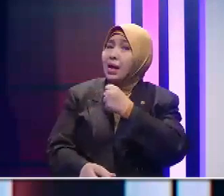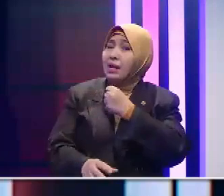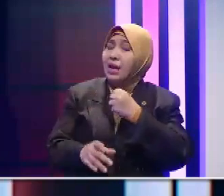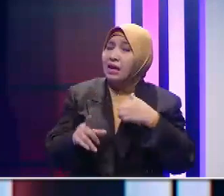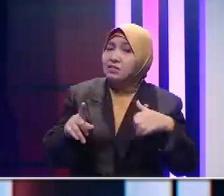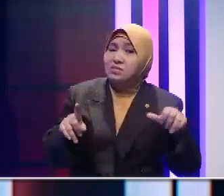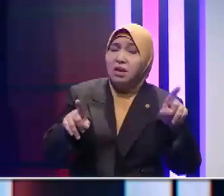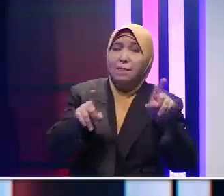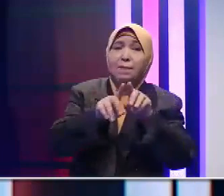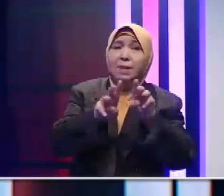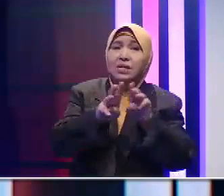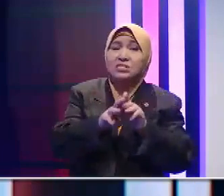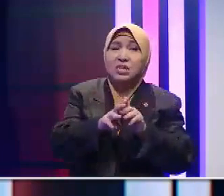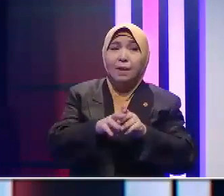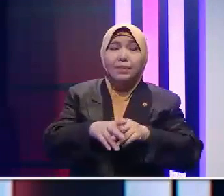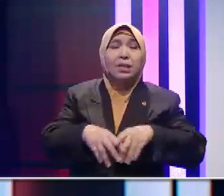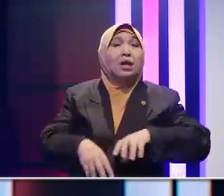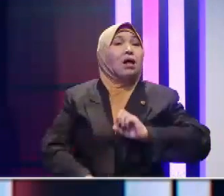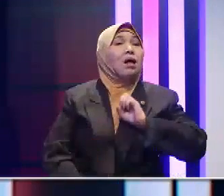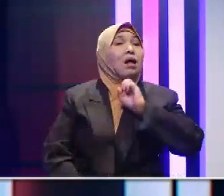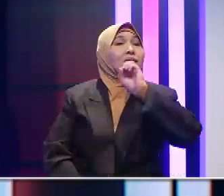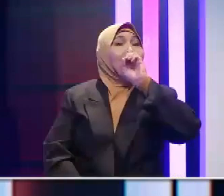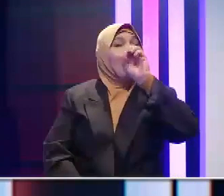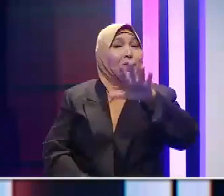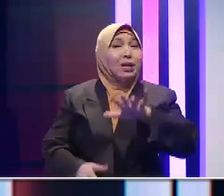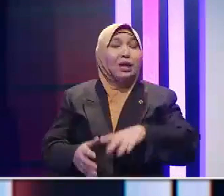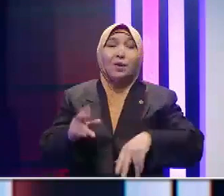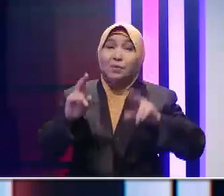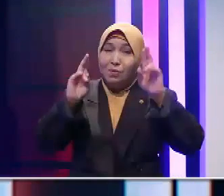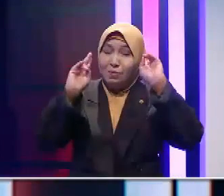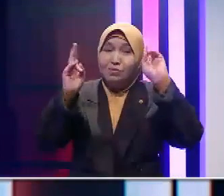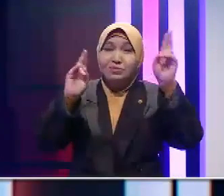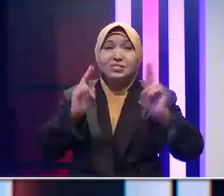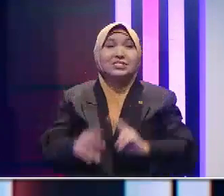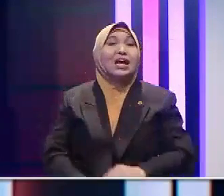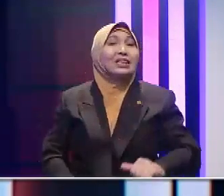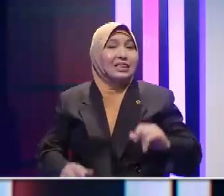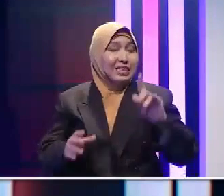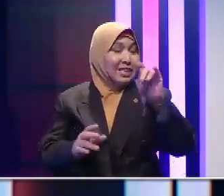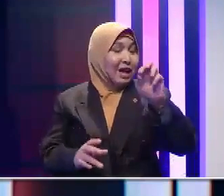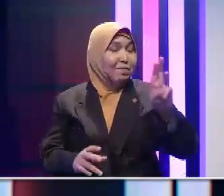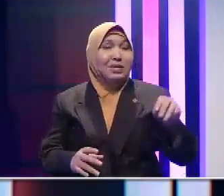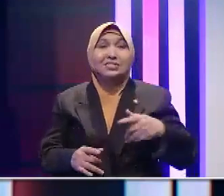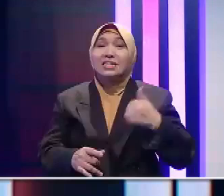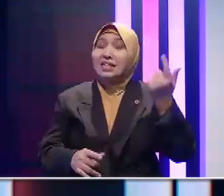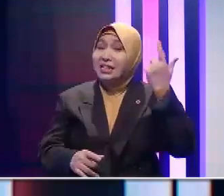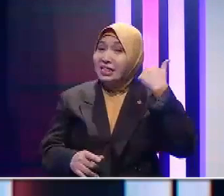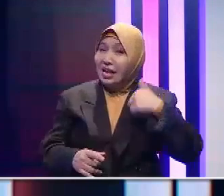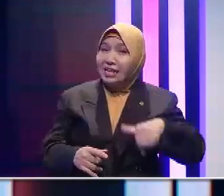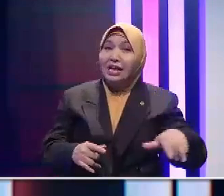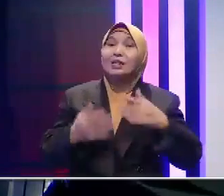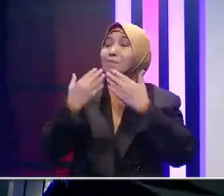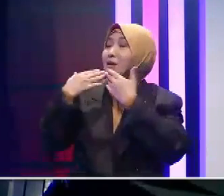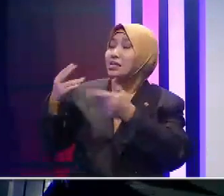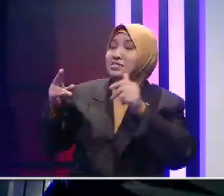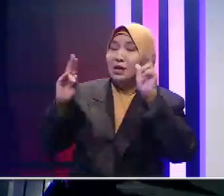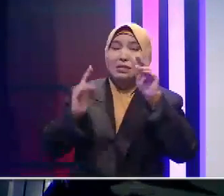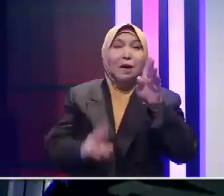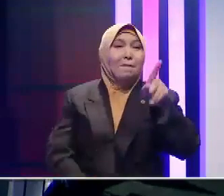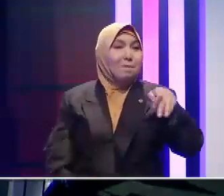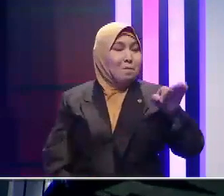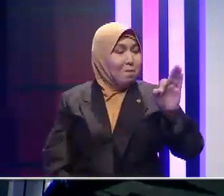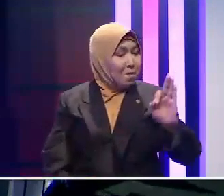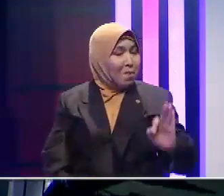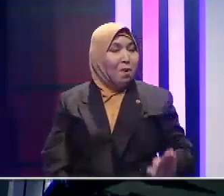yang dilantunkan nasyidnya oleh Ustaz Tarmizi tadi. Silakan Ustaz, ayat ke-8 surah At-Taghabun. Terima kasih Fadil Prof. Madya